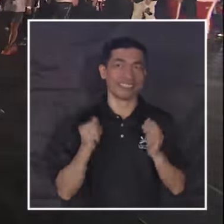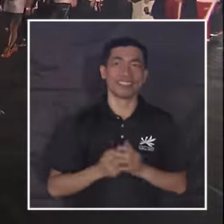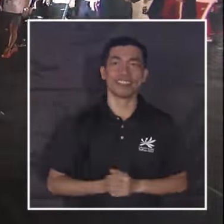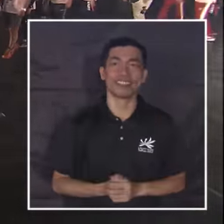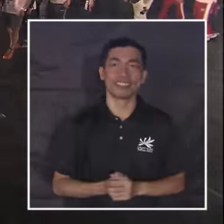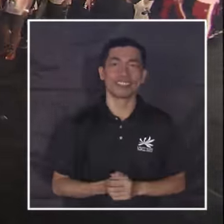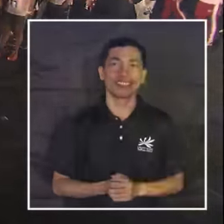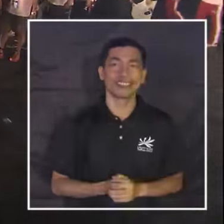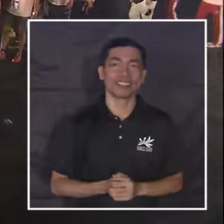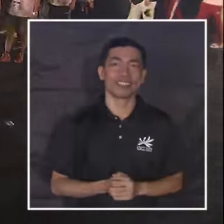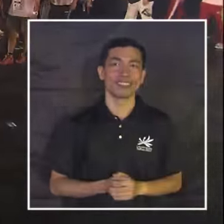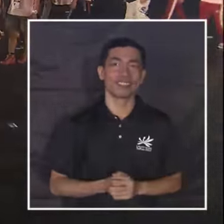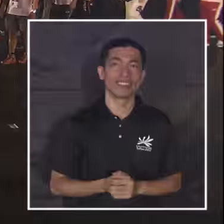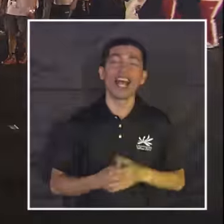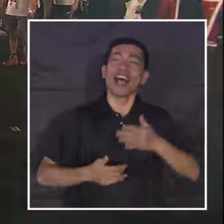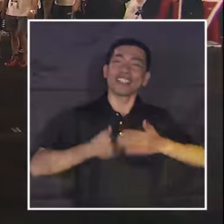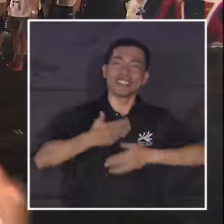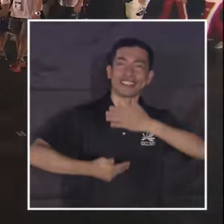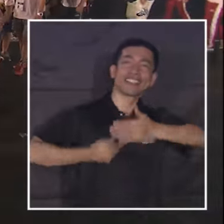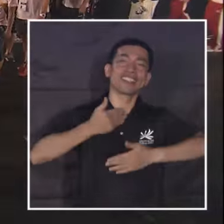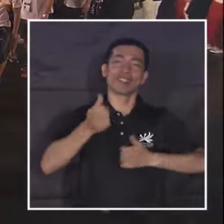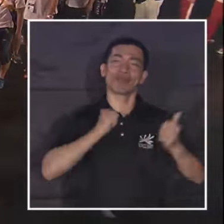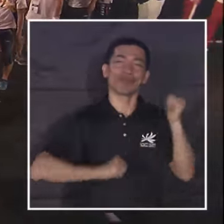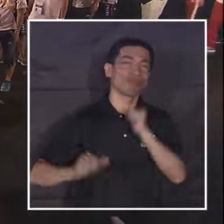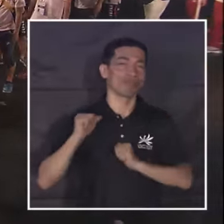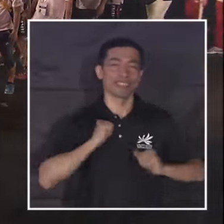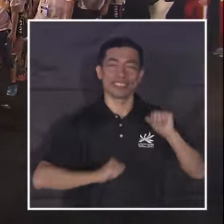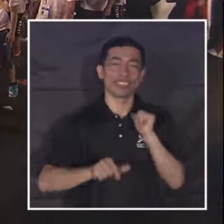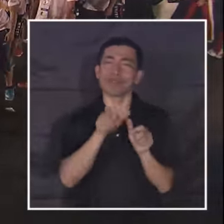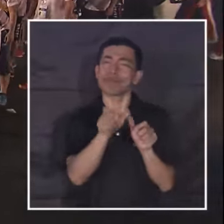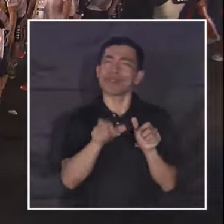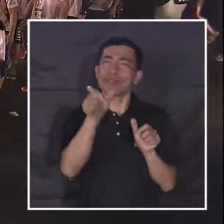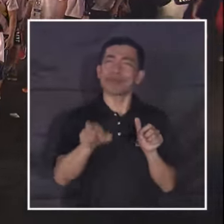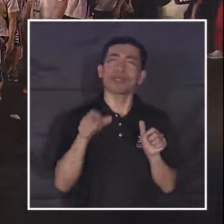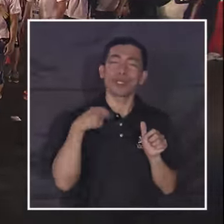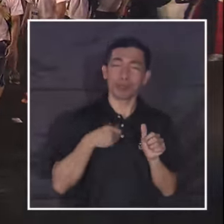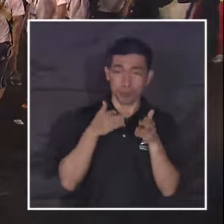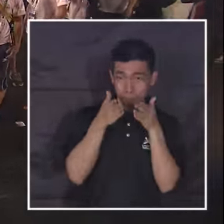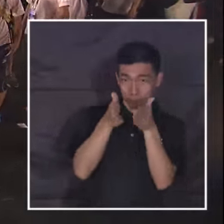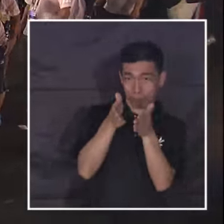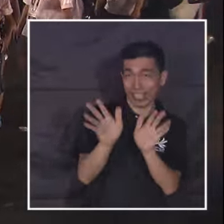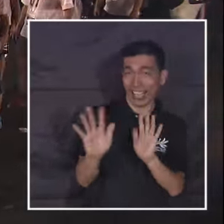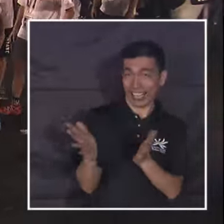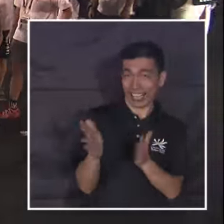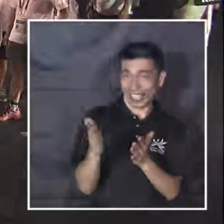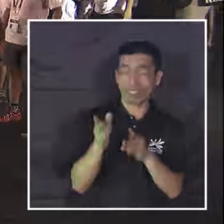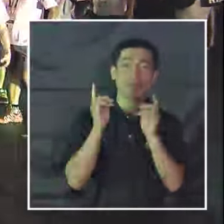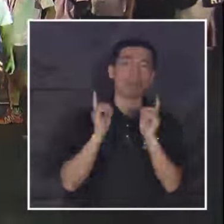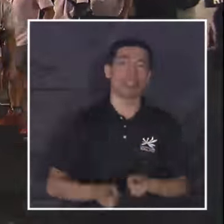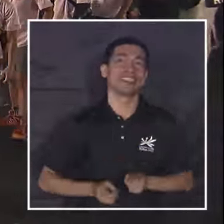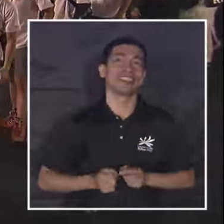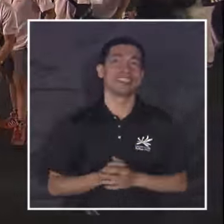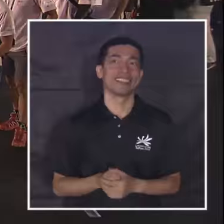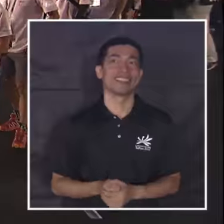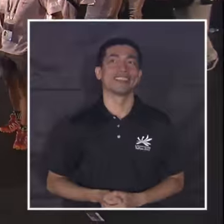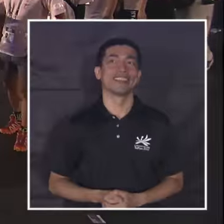等一下要表演的专业表演者最热情的欢呼。